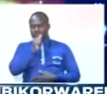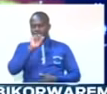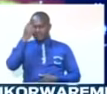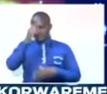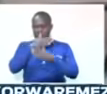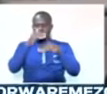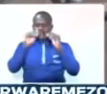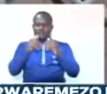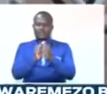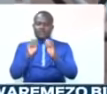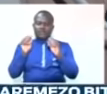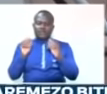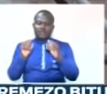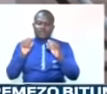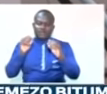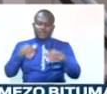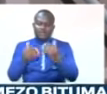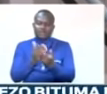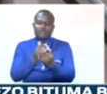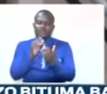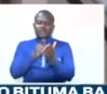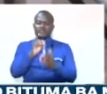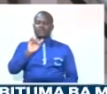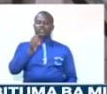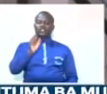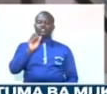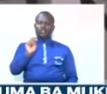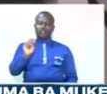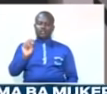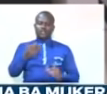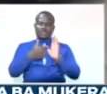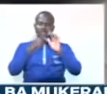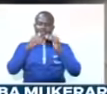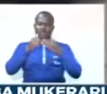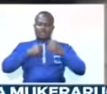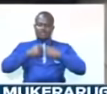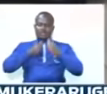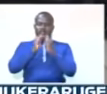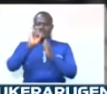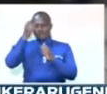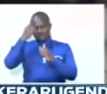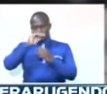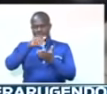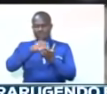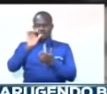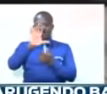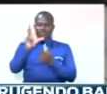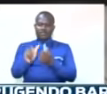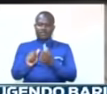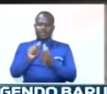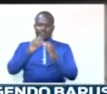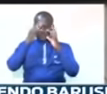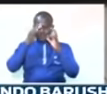muri Minisiteri y'Ubuhinzi n'Ubworozi Dr. Jean Chrysostome Ngabitsinze yagaragaje ko u Rwanda ndetse na Repubulika ya Centrafrika